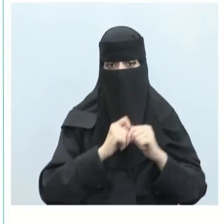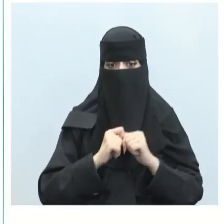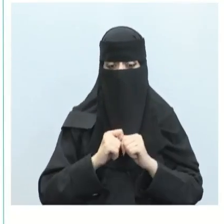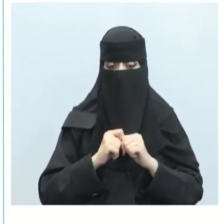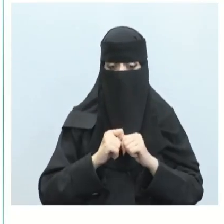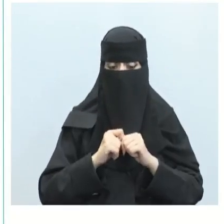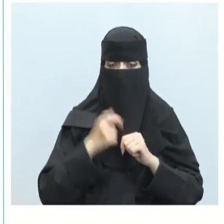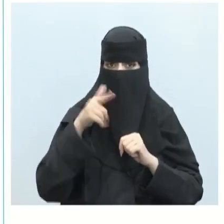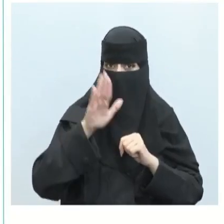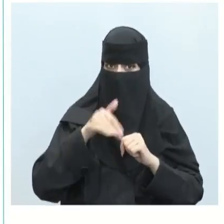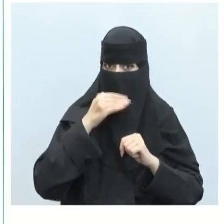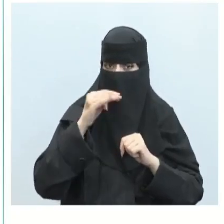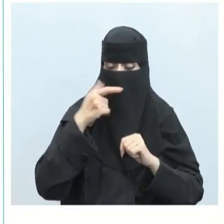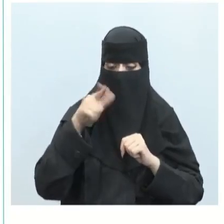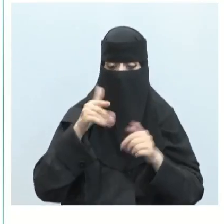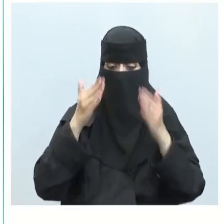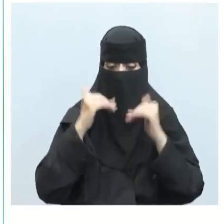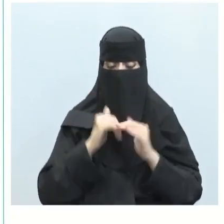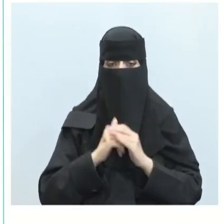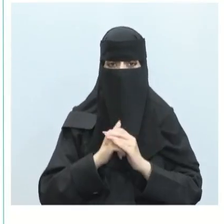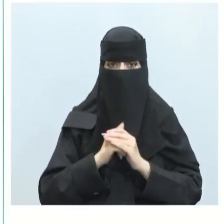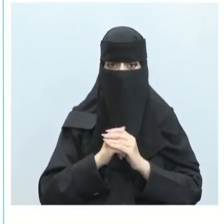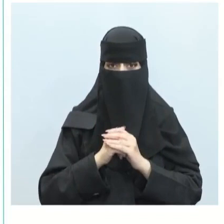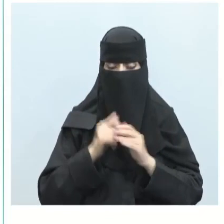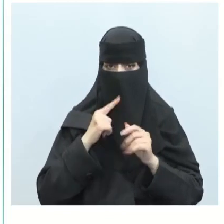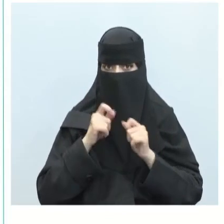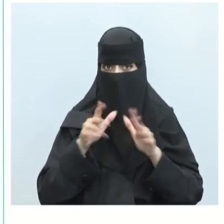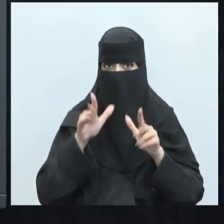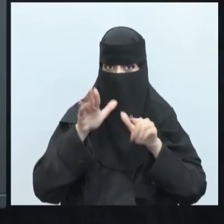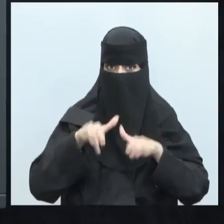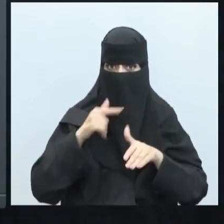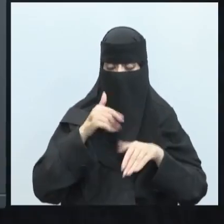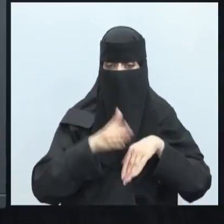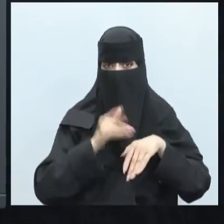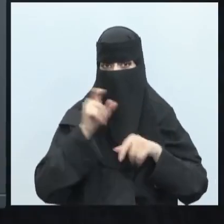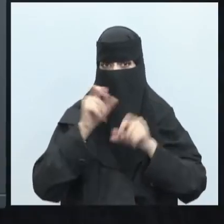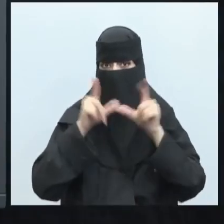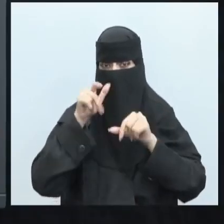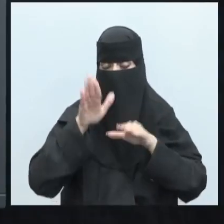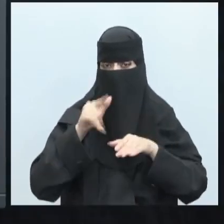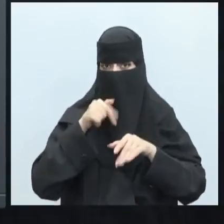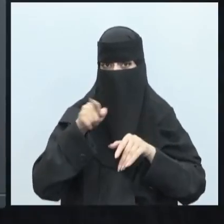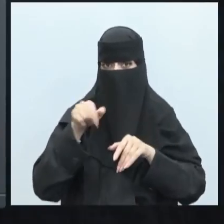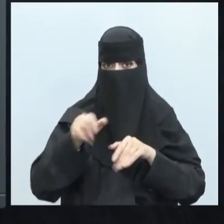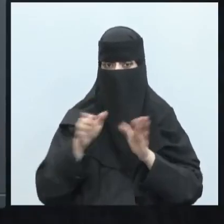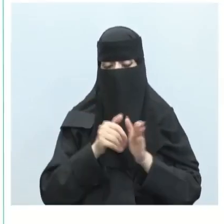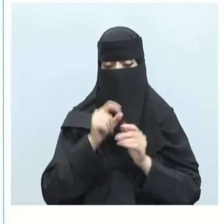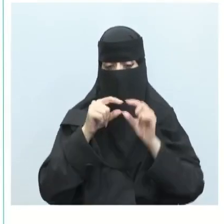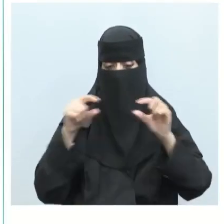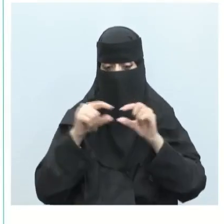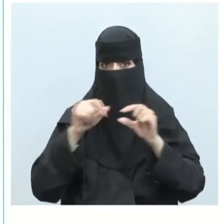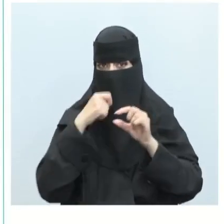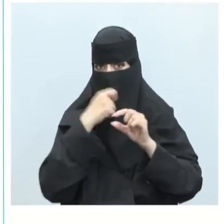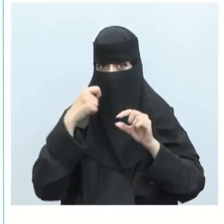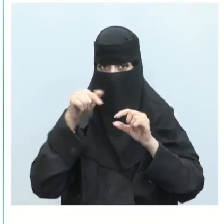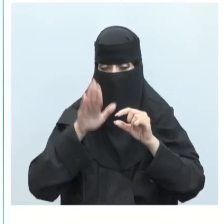الاستخدام الاجابه صح صحيحه من البروتوكولات المنتشره حاليا في خدمات الانترنت اللي هو اي بي